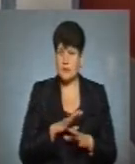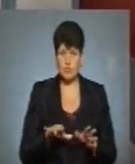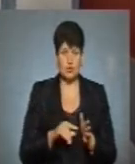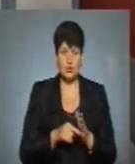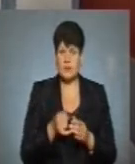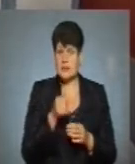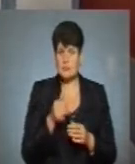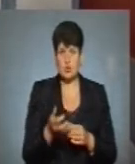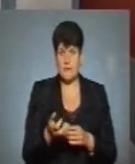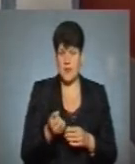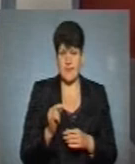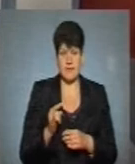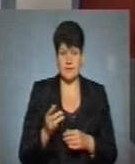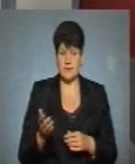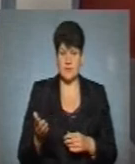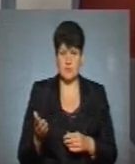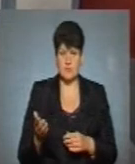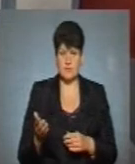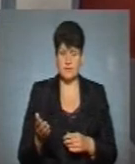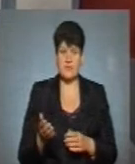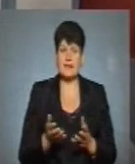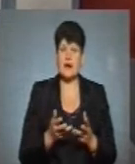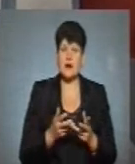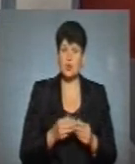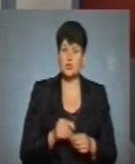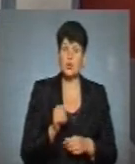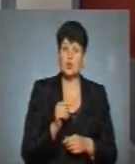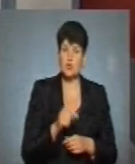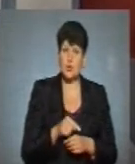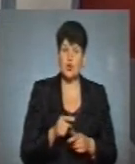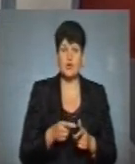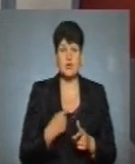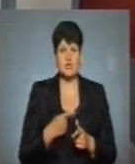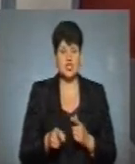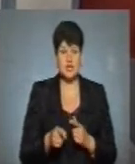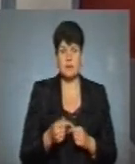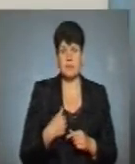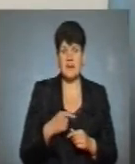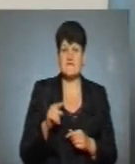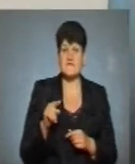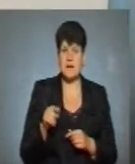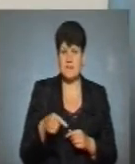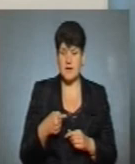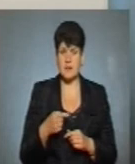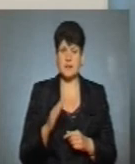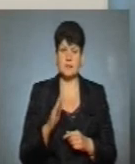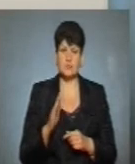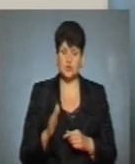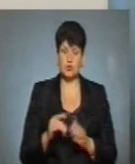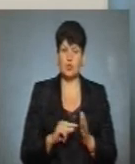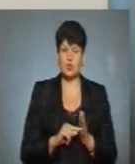зможемо прийняти дитину. На рахунок того, чи ми вимагати будемо